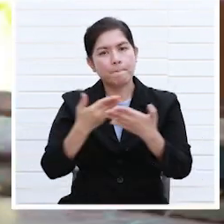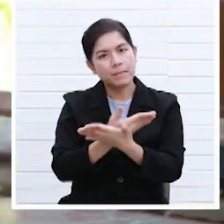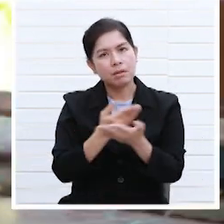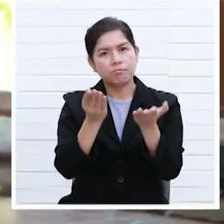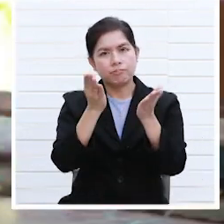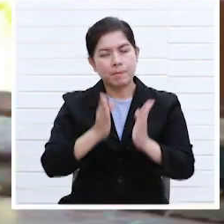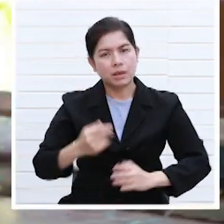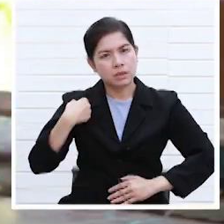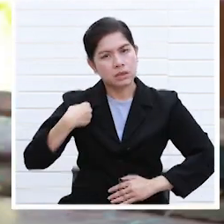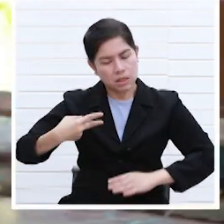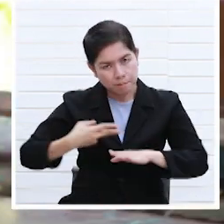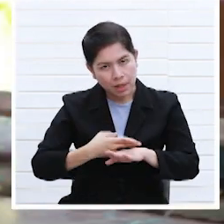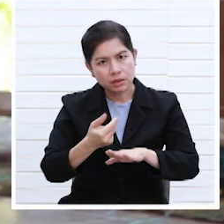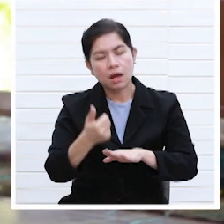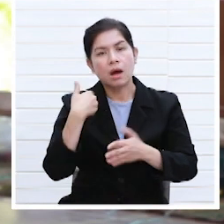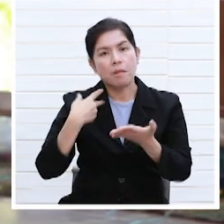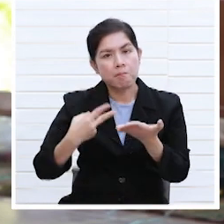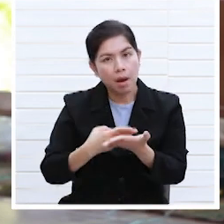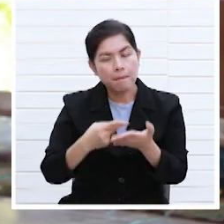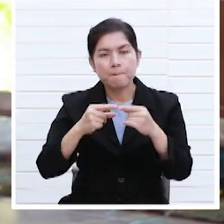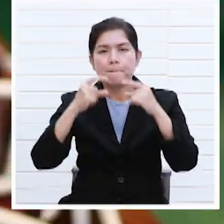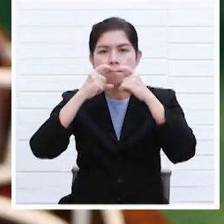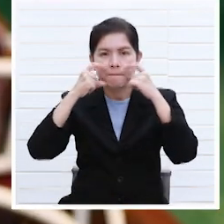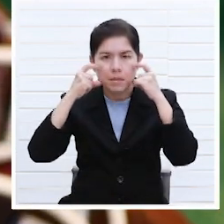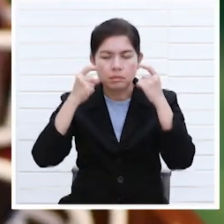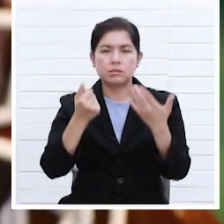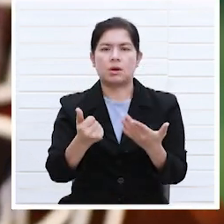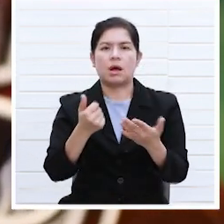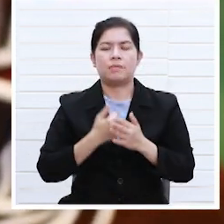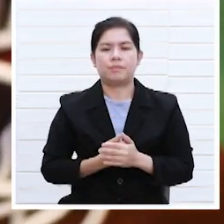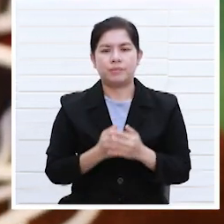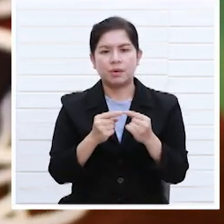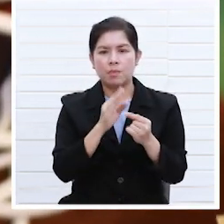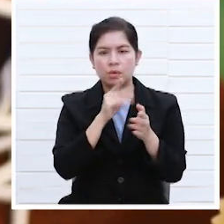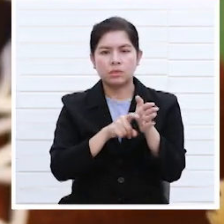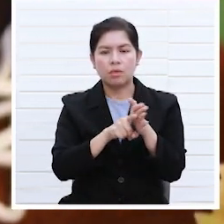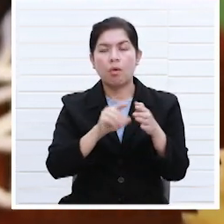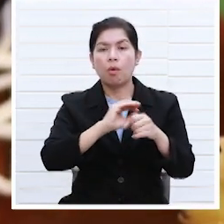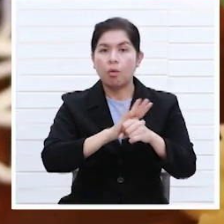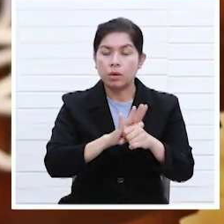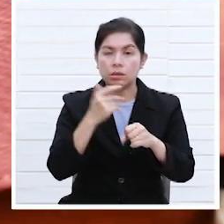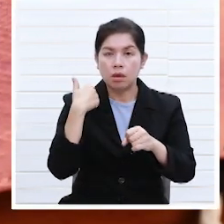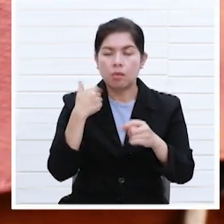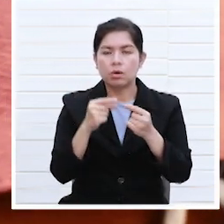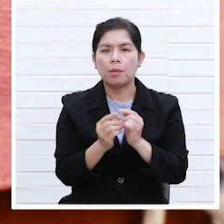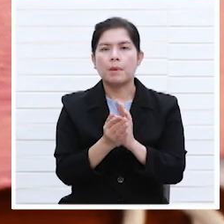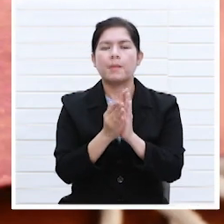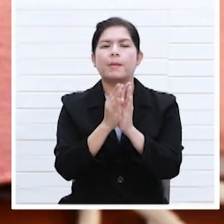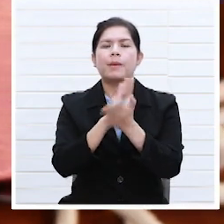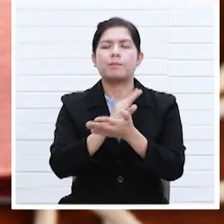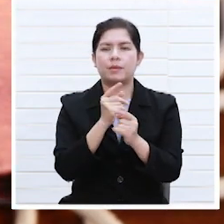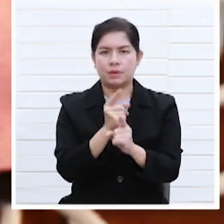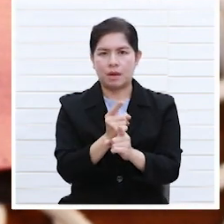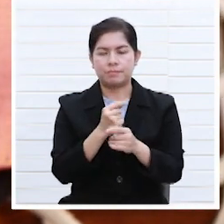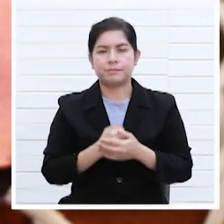แปลรูปไปทำเป็นอย่างนี้ ใช่เป็นแมสใช่ค่ะ เป็นแมสก็ได ้โควิดมาแล้วก็หมุนไปให้ทันตลาดให้มีทันตลาด